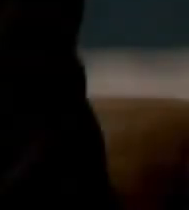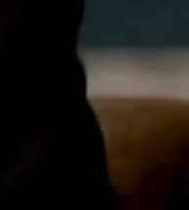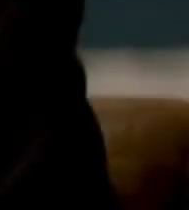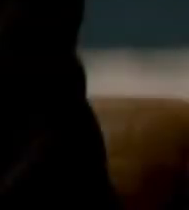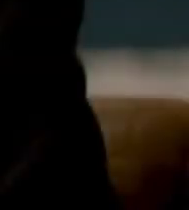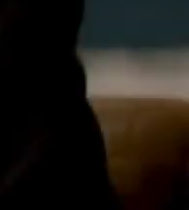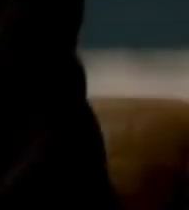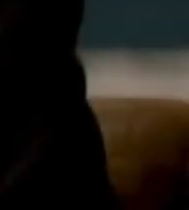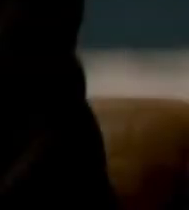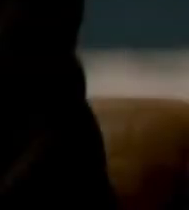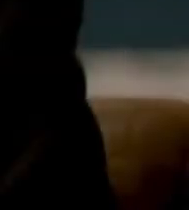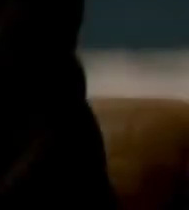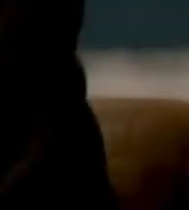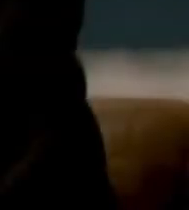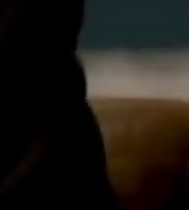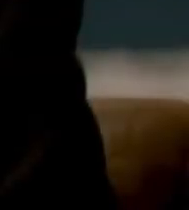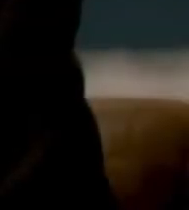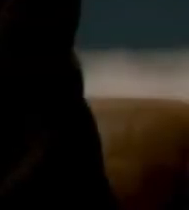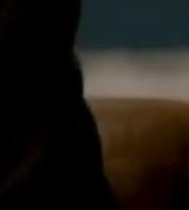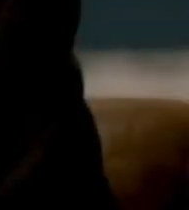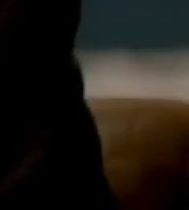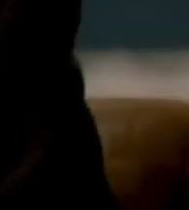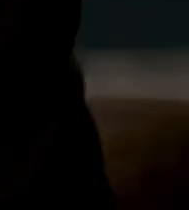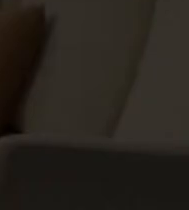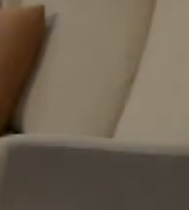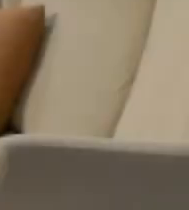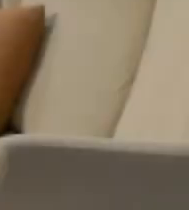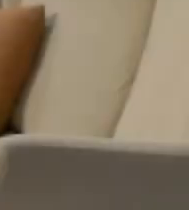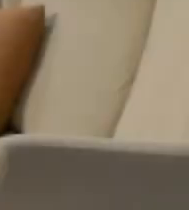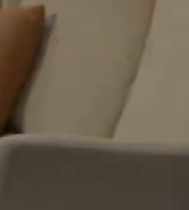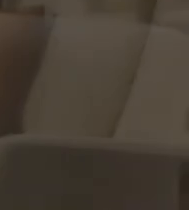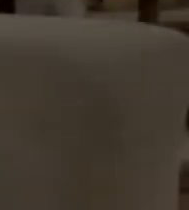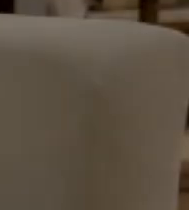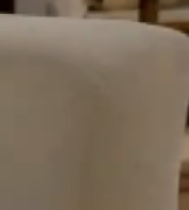თითქოს ჩემი პაციენტებისათვის მოთფინება აღარ მომეს.